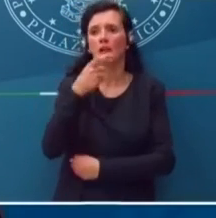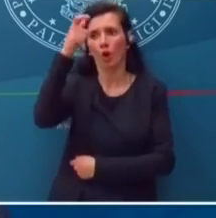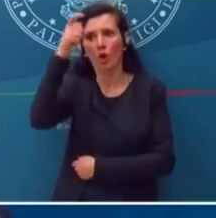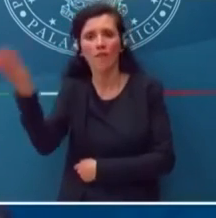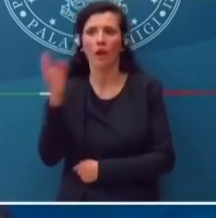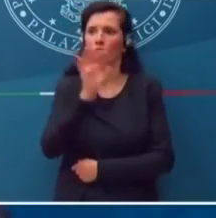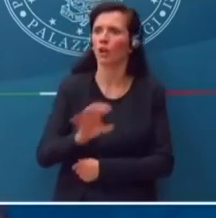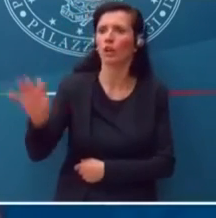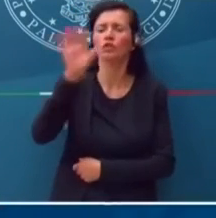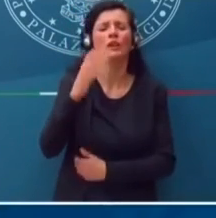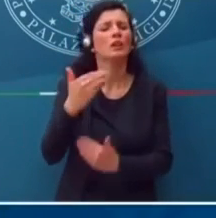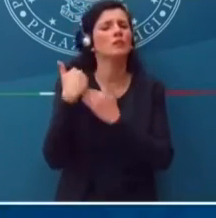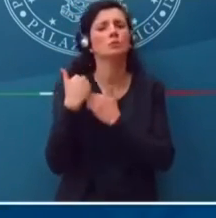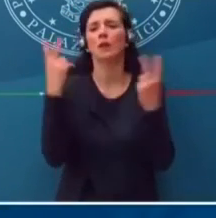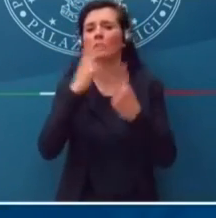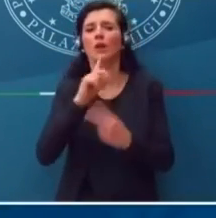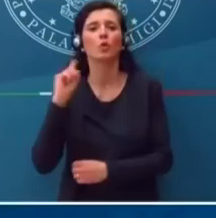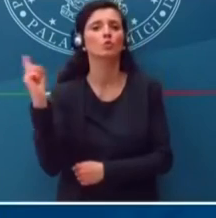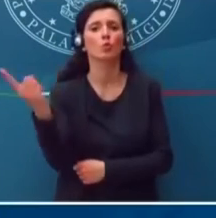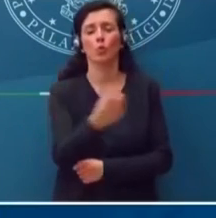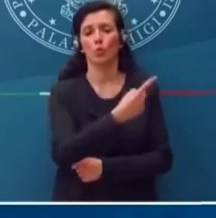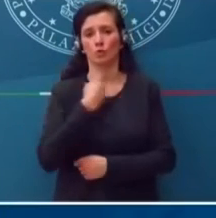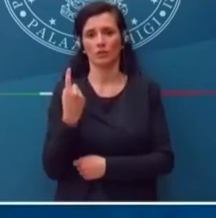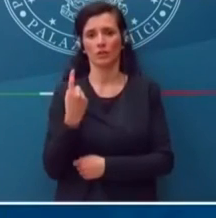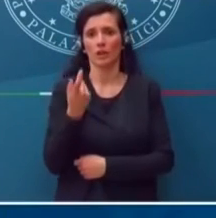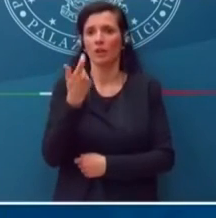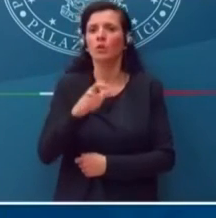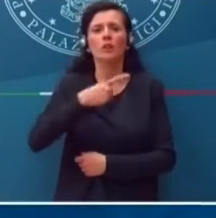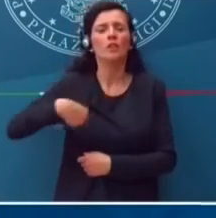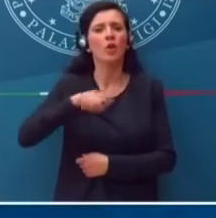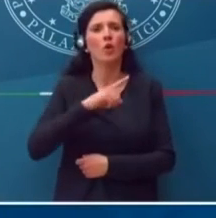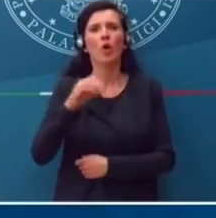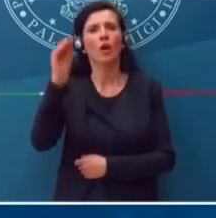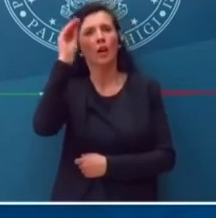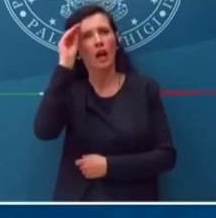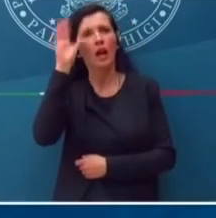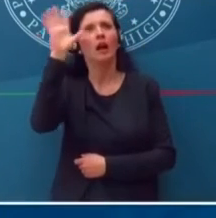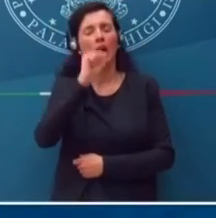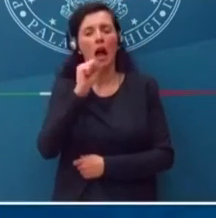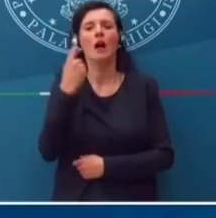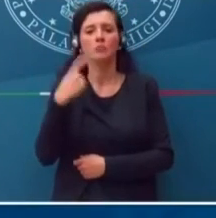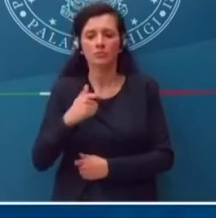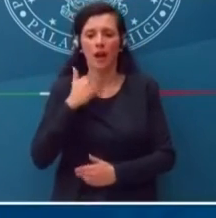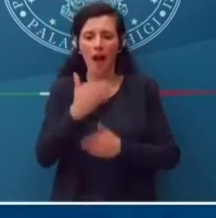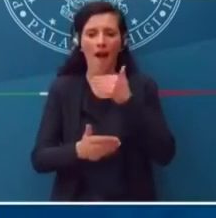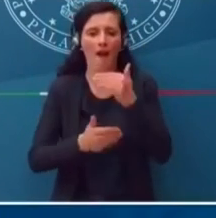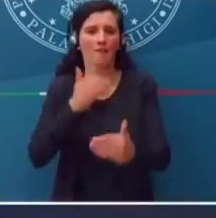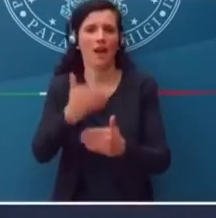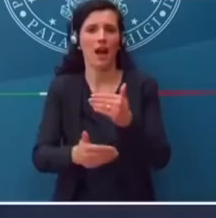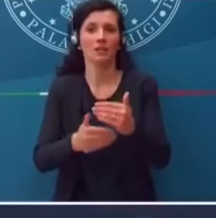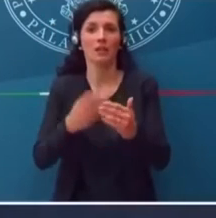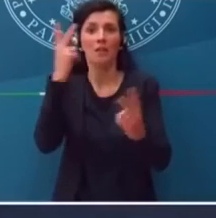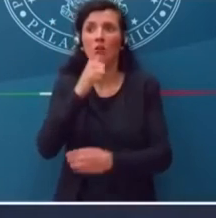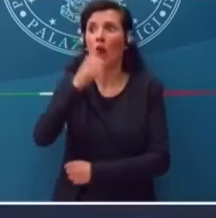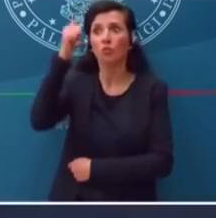è di tutti, perché gran parte di queste cose le apprendiamo man mano che andiamo avanti. Non le sapevamo un anno